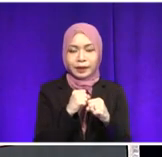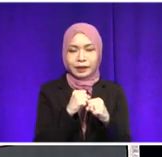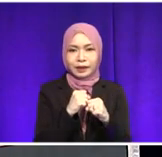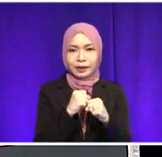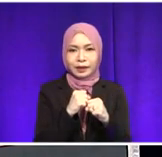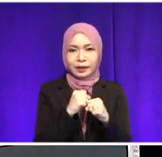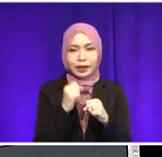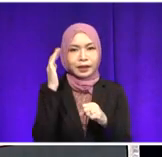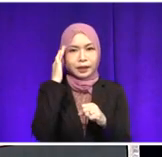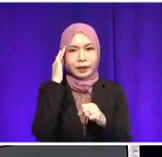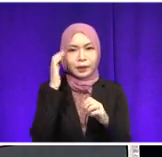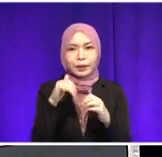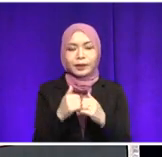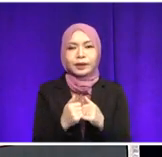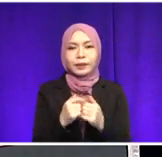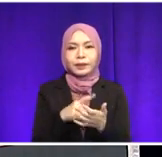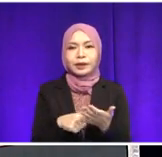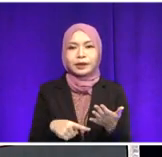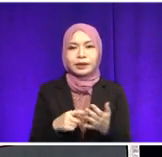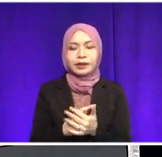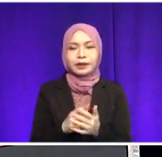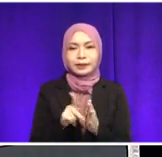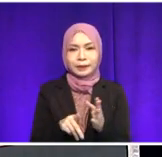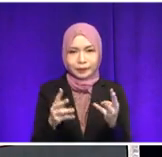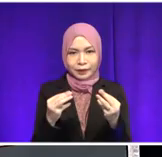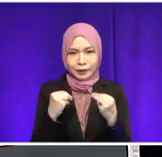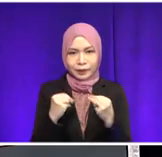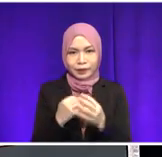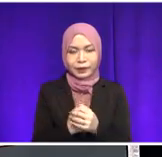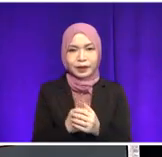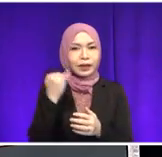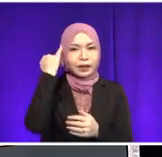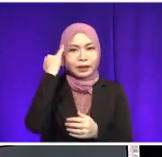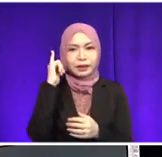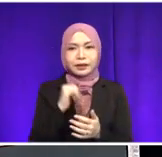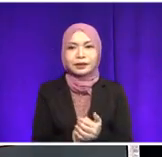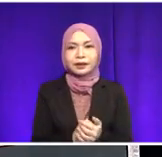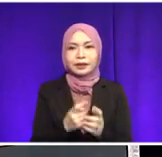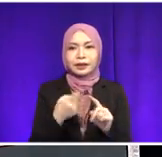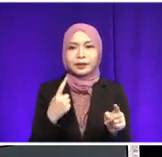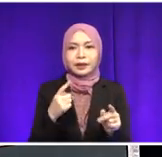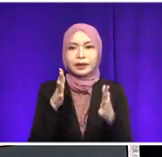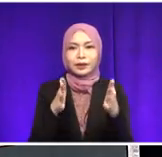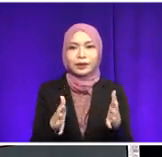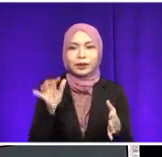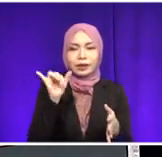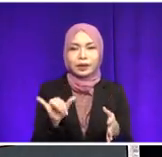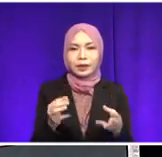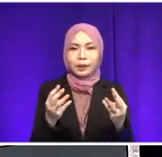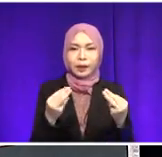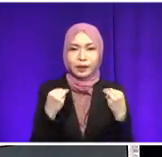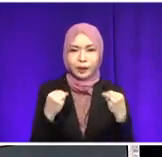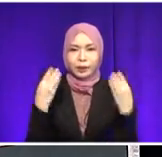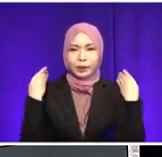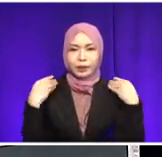kehendak atau mendapat merealisasikan ide daripada pelanggan ke dalam bentuk produk sebenarnya nanti